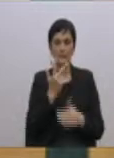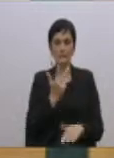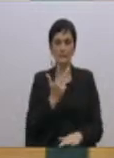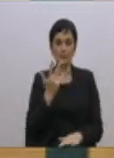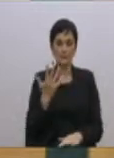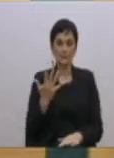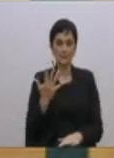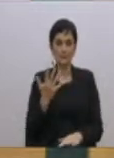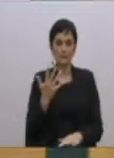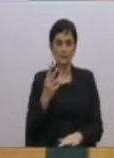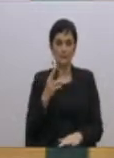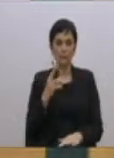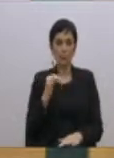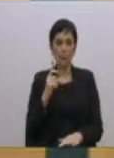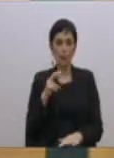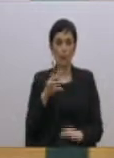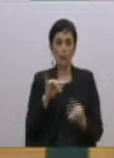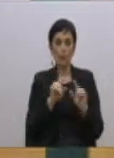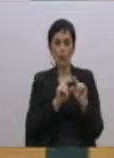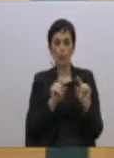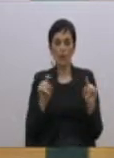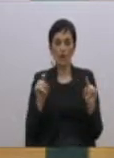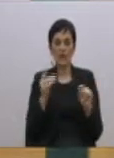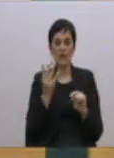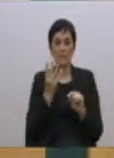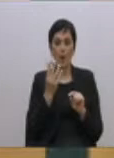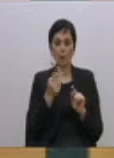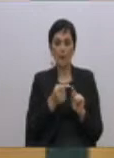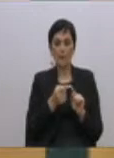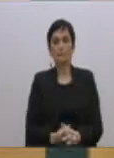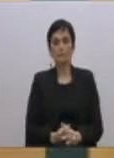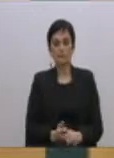25 მუხლის მე-4 პუნქტზე.